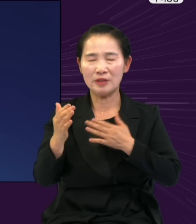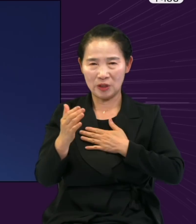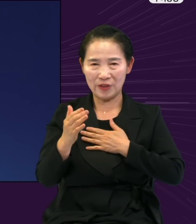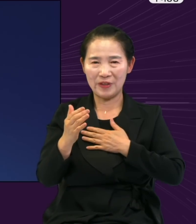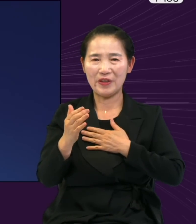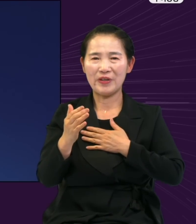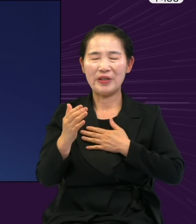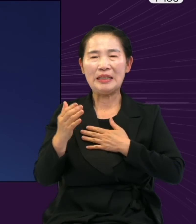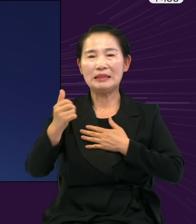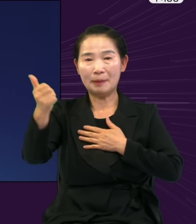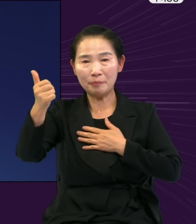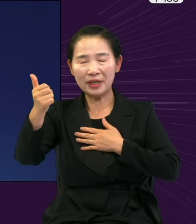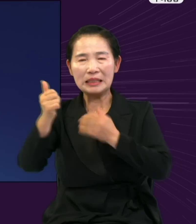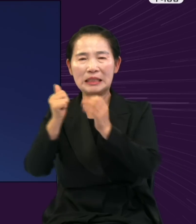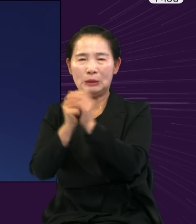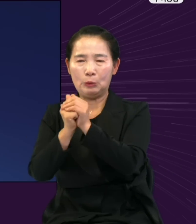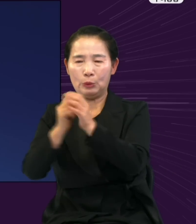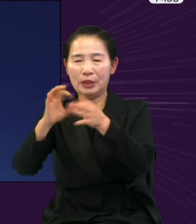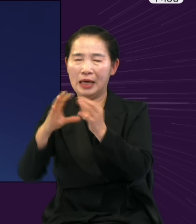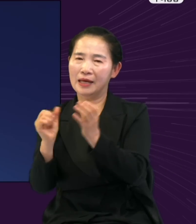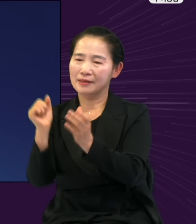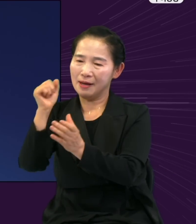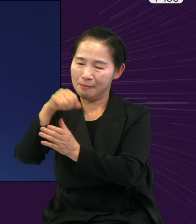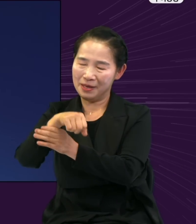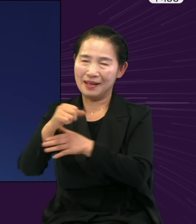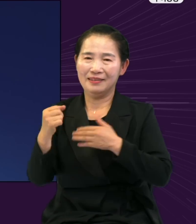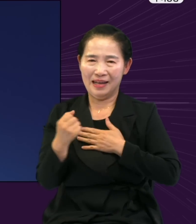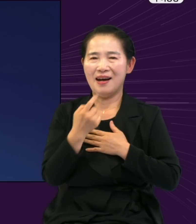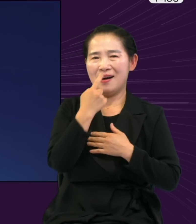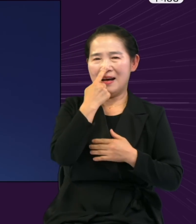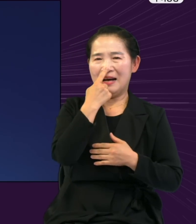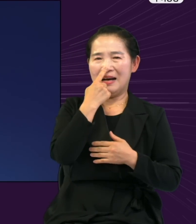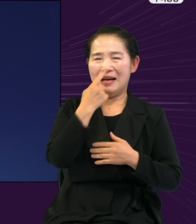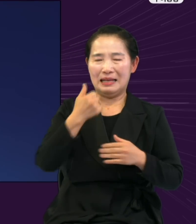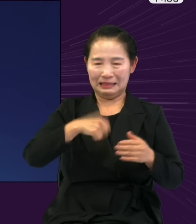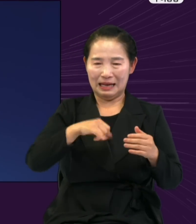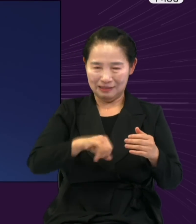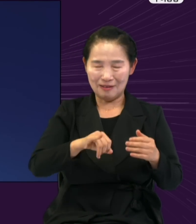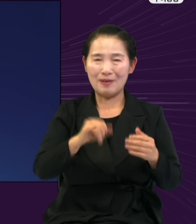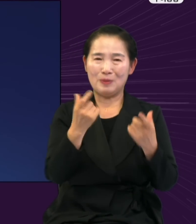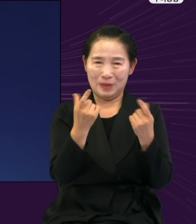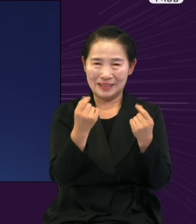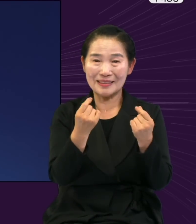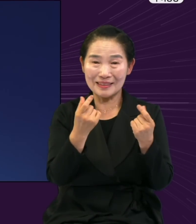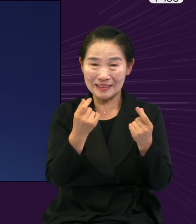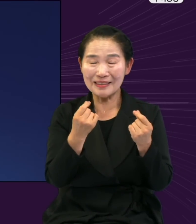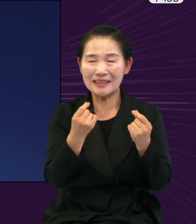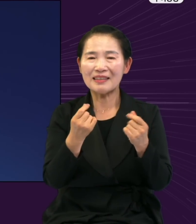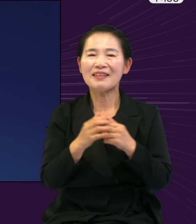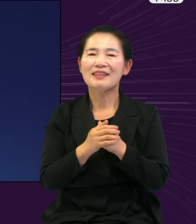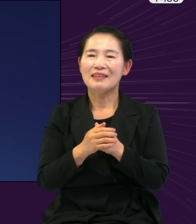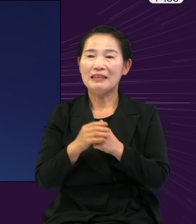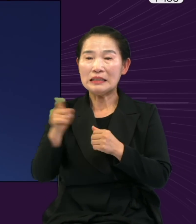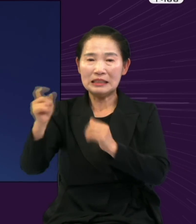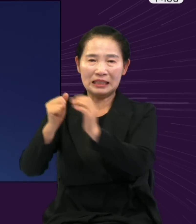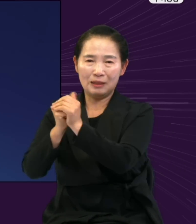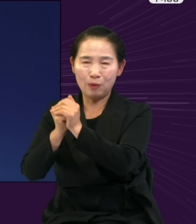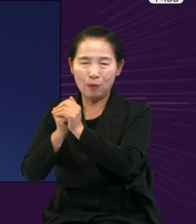기도의 열매입니다. 그래서 그에게 부끄럽지 않기 위해 열심히 최선을 다해 살려고